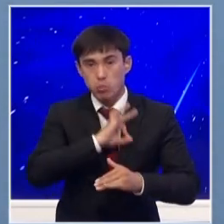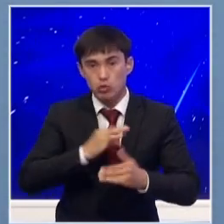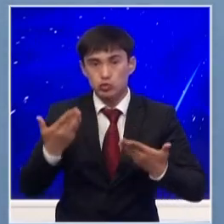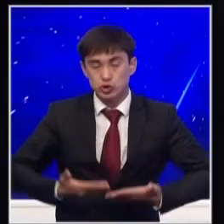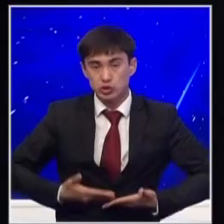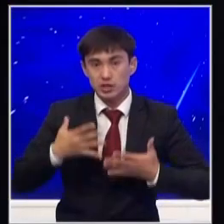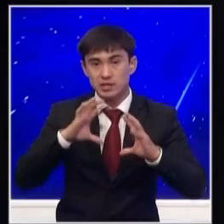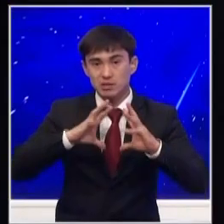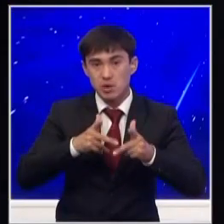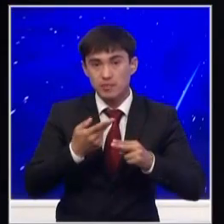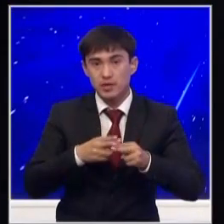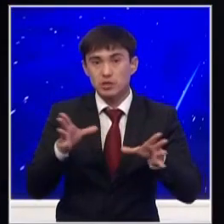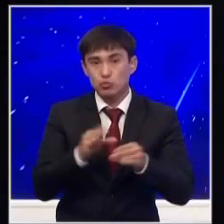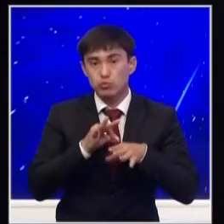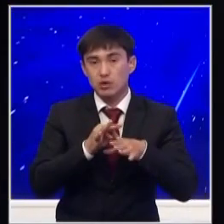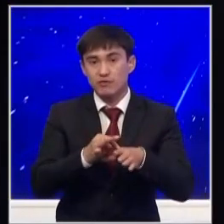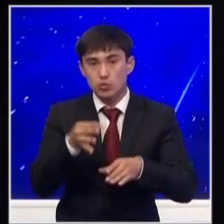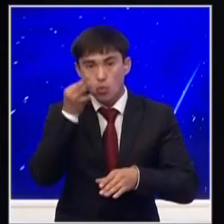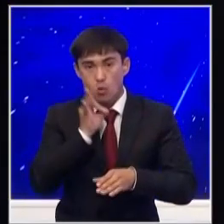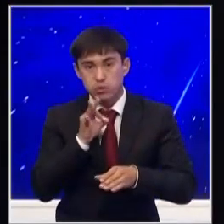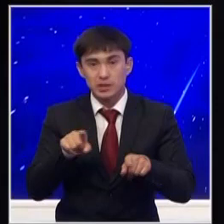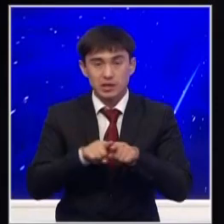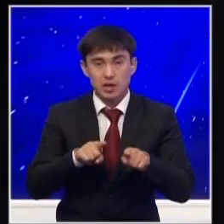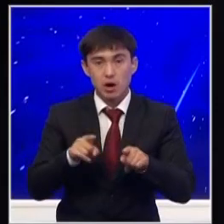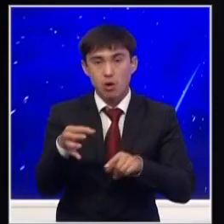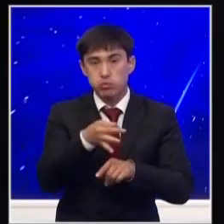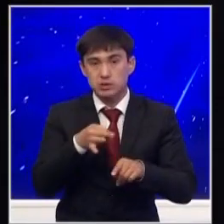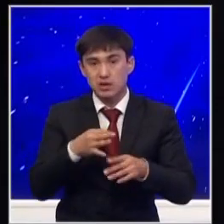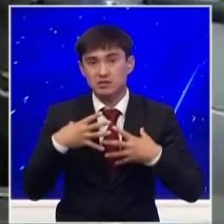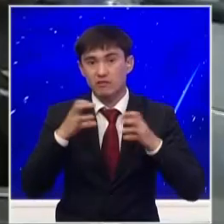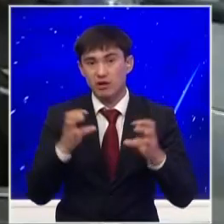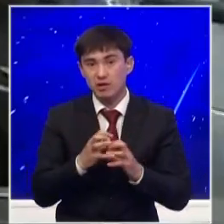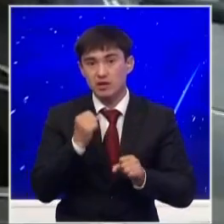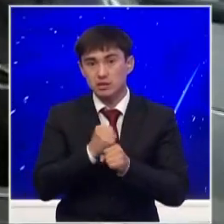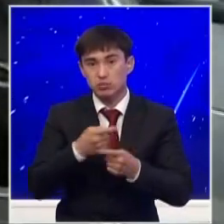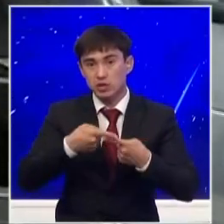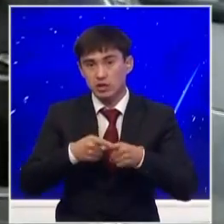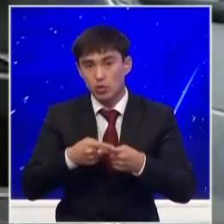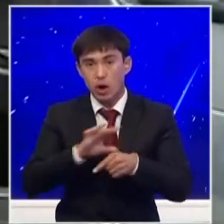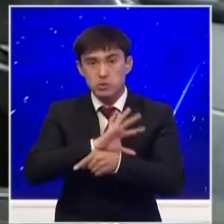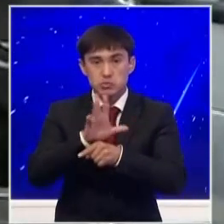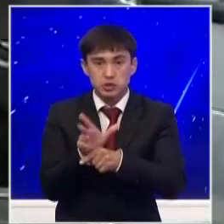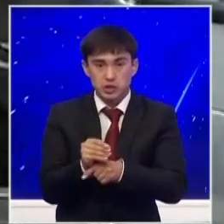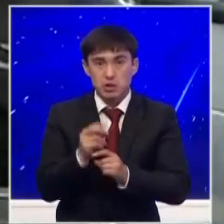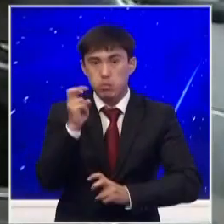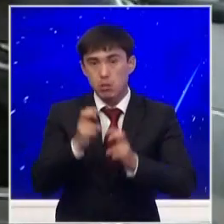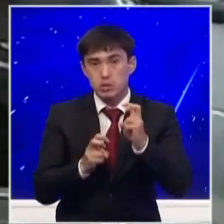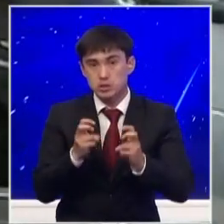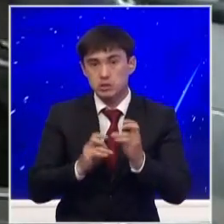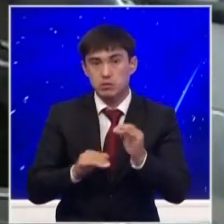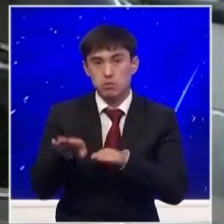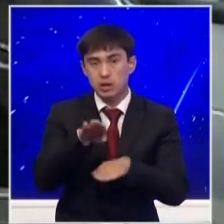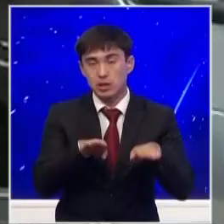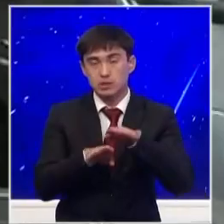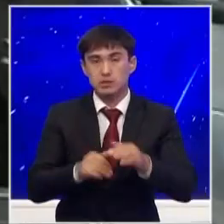на Земле. Наряду с этим будут проведены опыты и в таких областях, как здравоохранение, разработка технологий и обеспечение промышленного